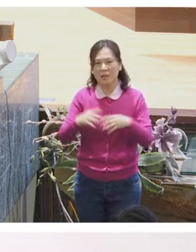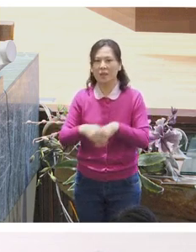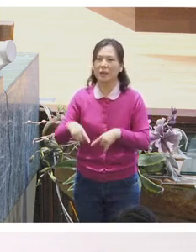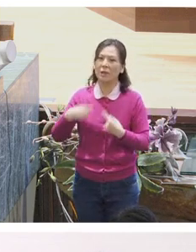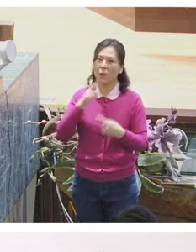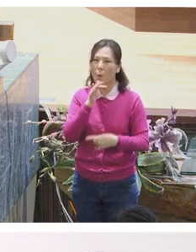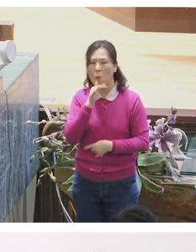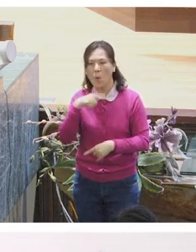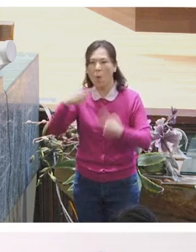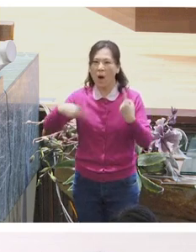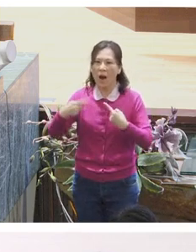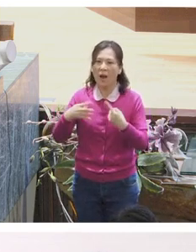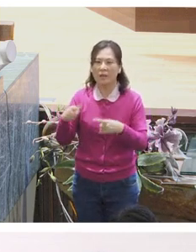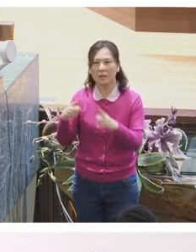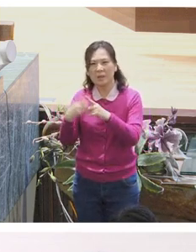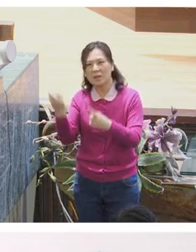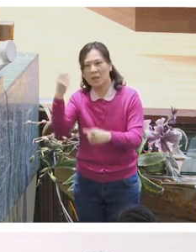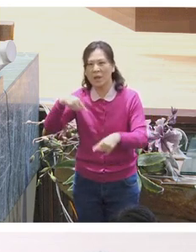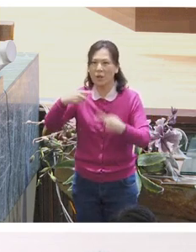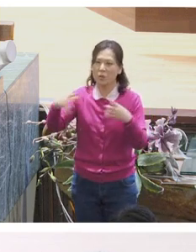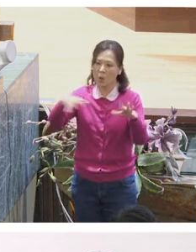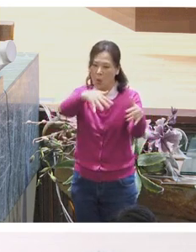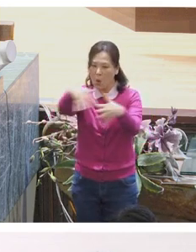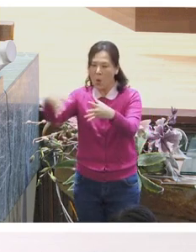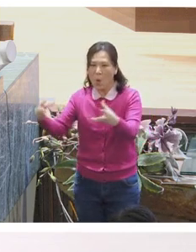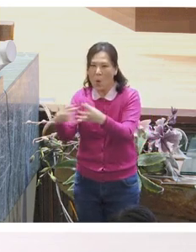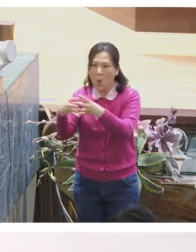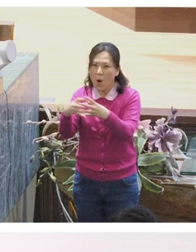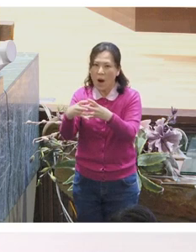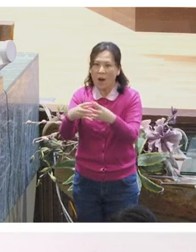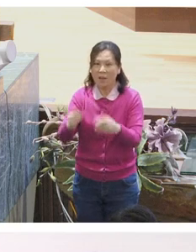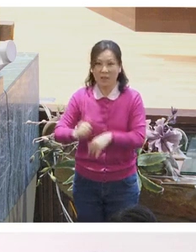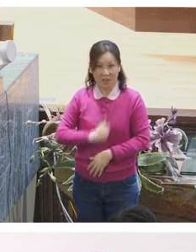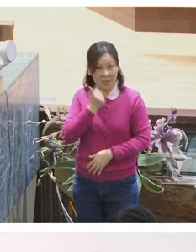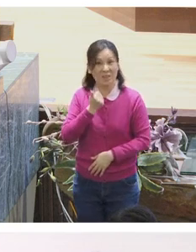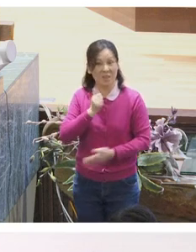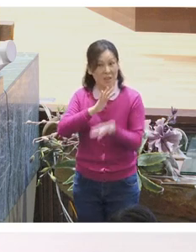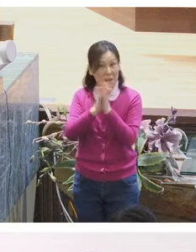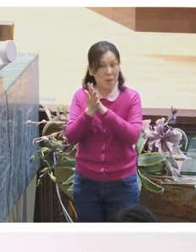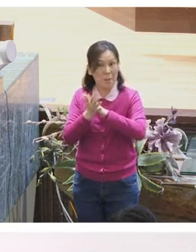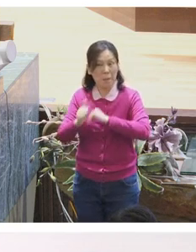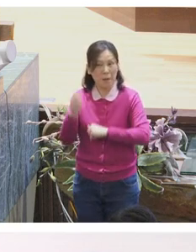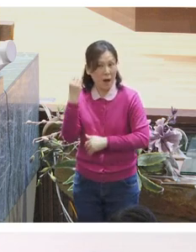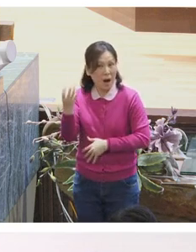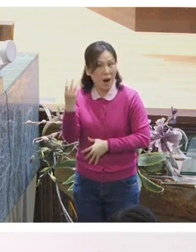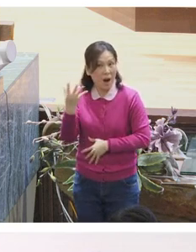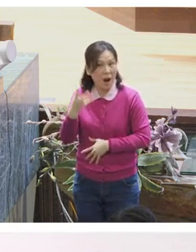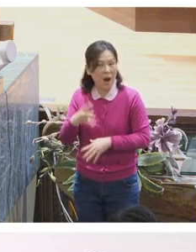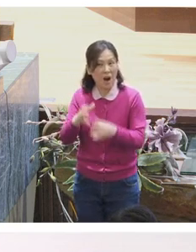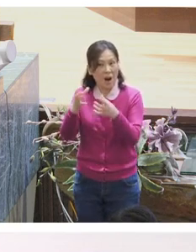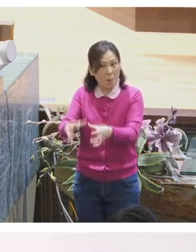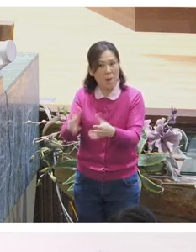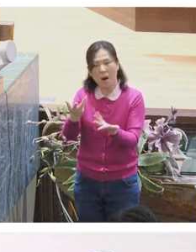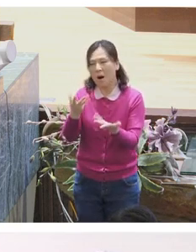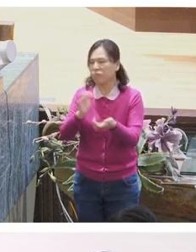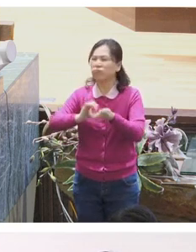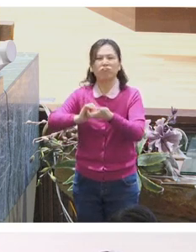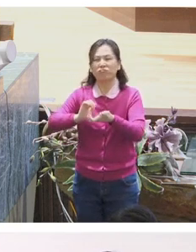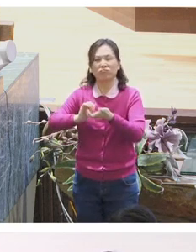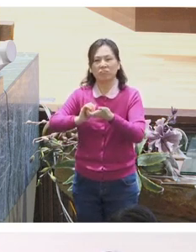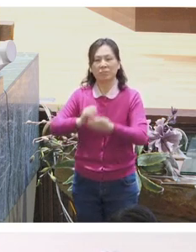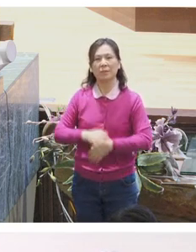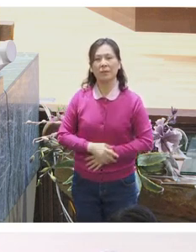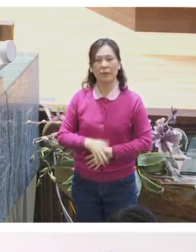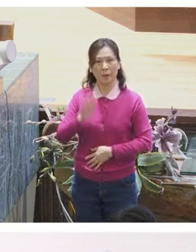角度来看，说这一定要上市上柜，一定要变成一个新的气氛或怎么样。那但